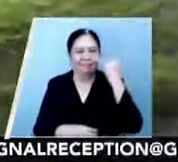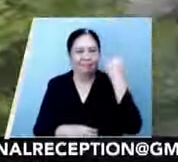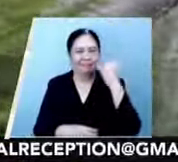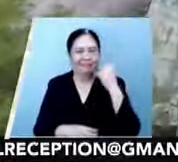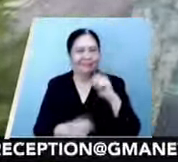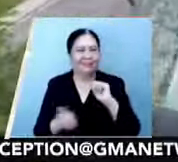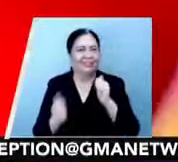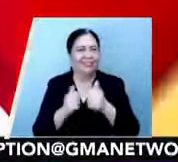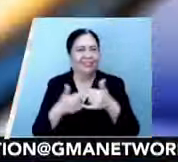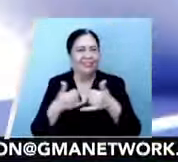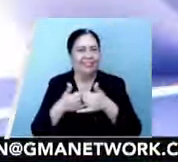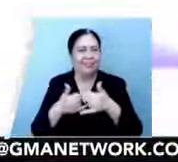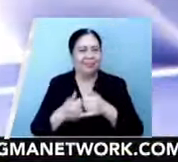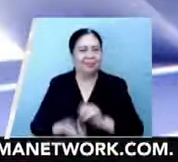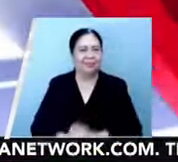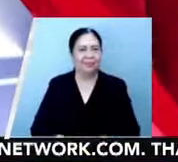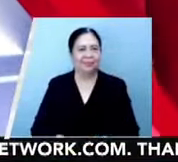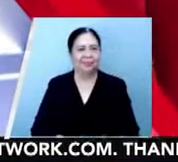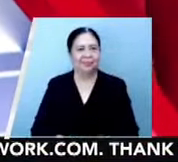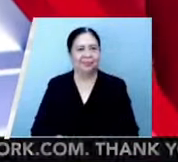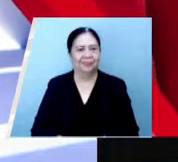game!